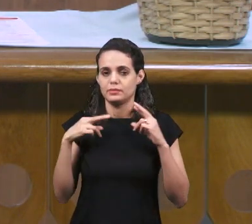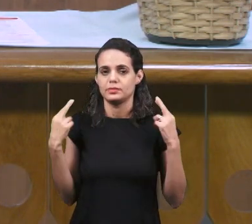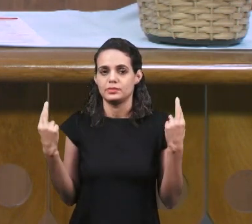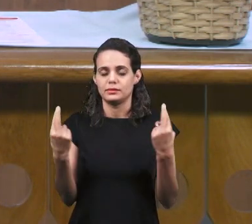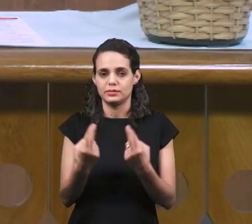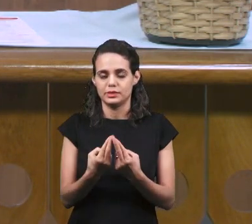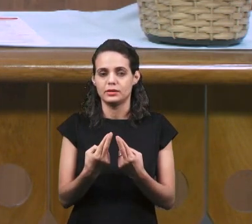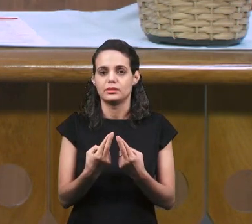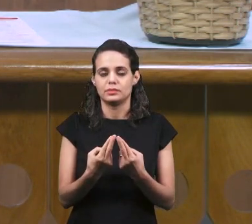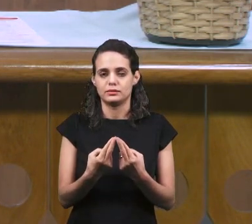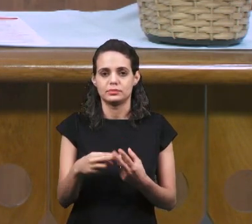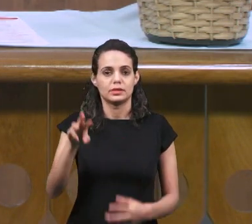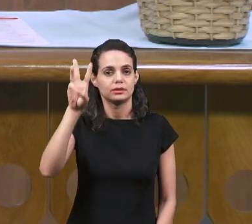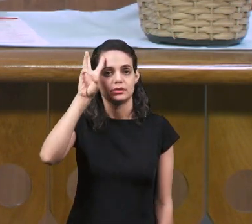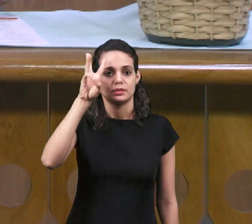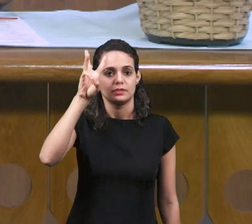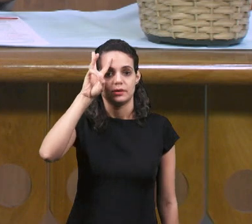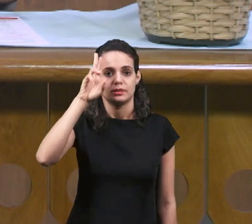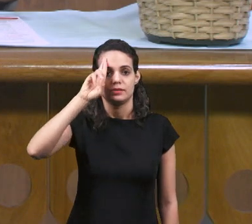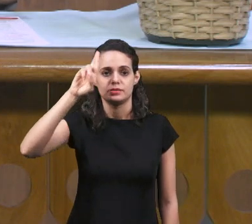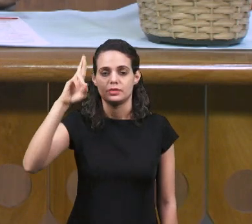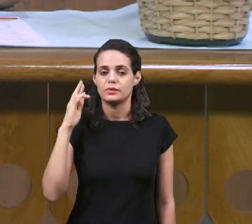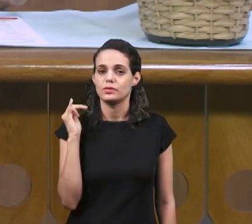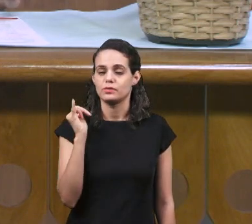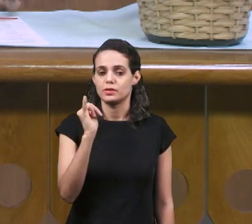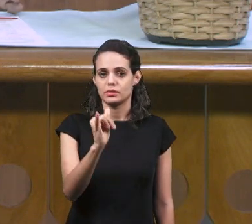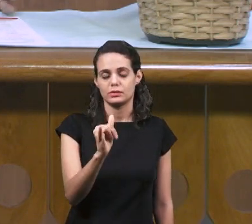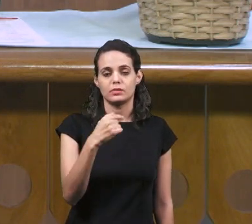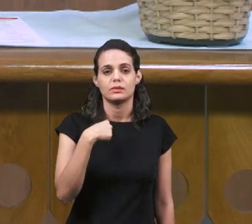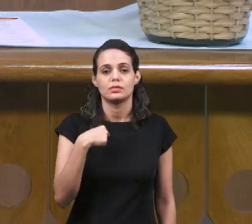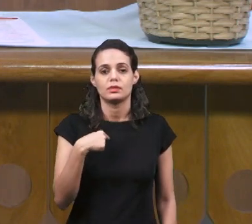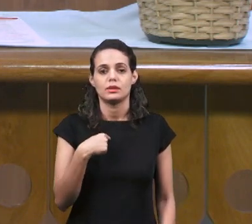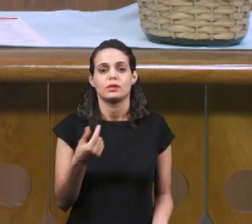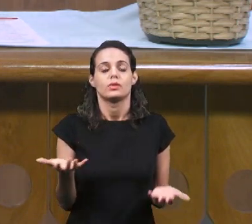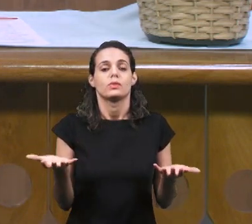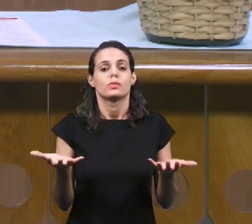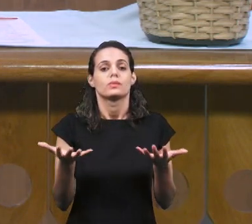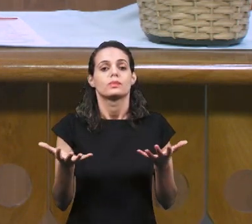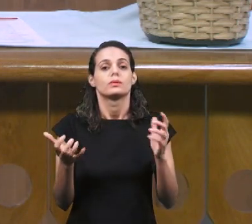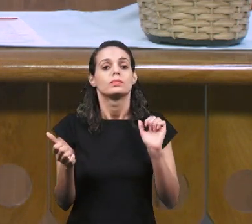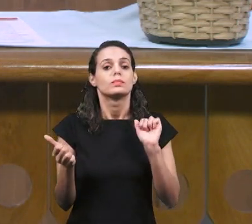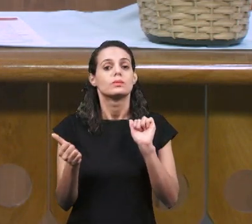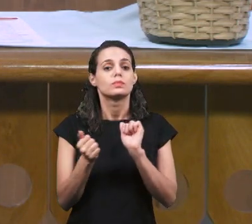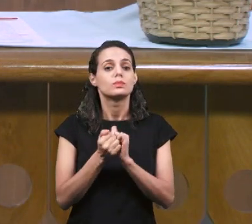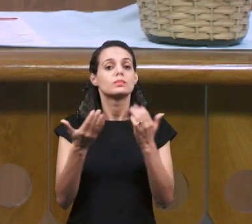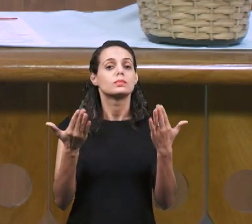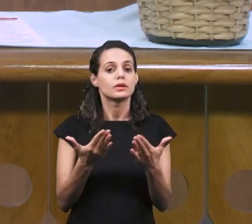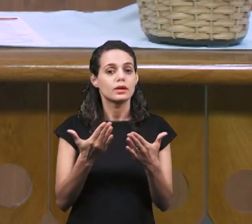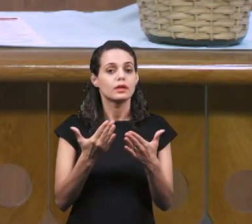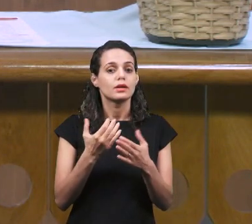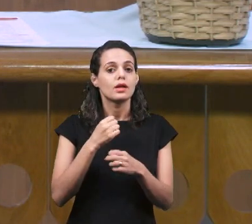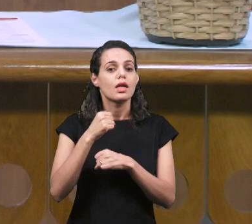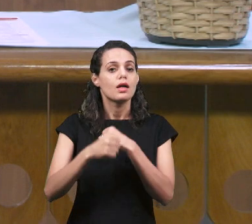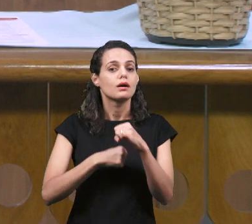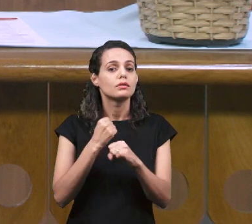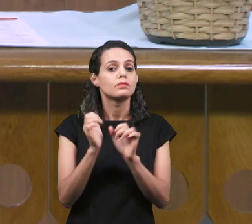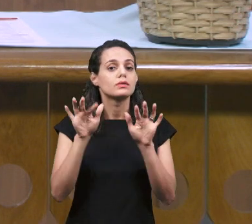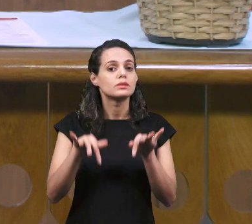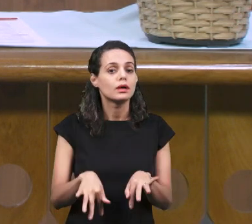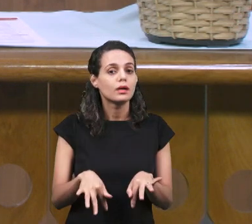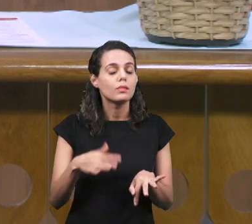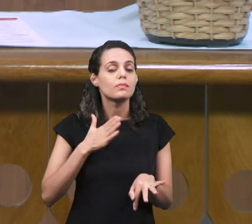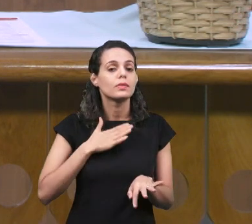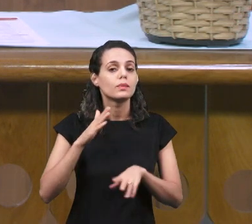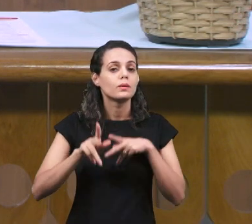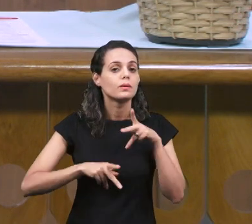de cette année, une compréhension de mon peuple, la profondeur de la compréhension de mon peuple, parce que nous allons faire un